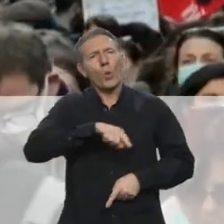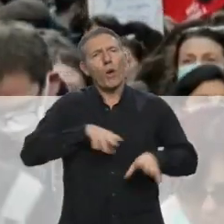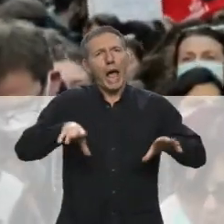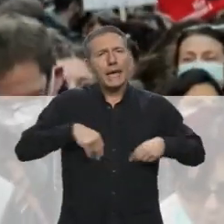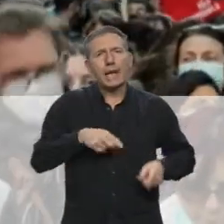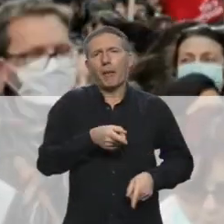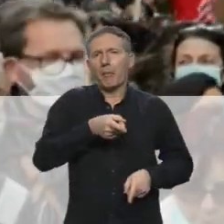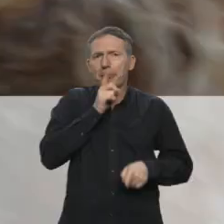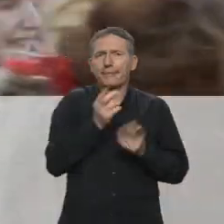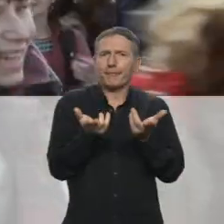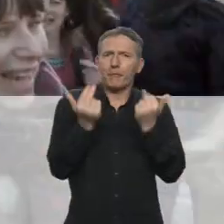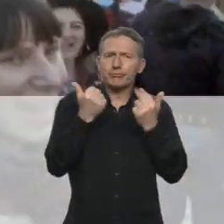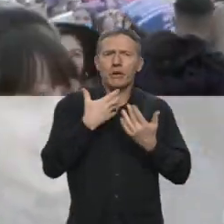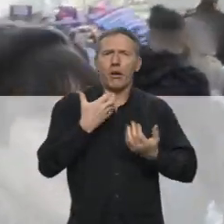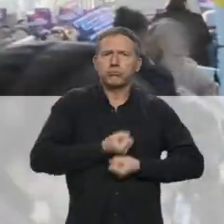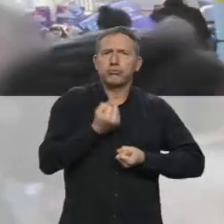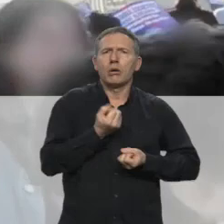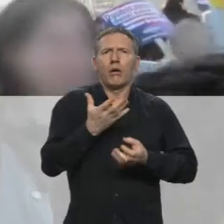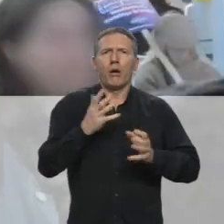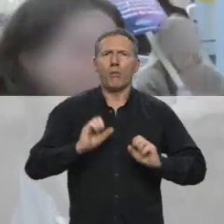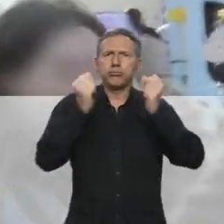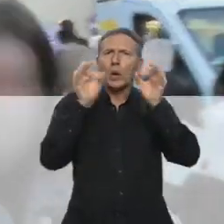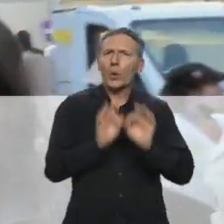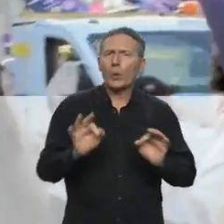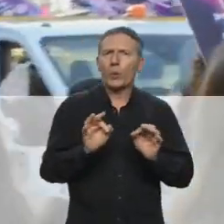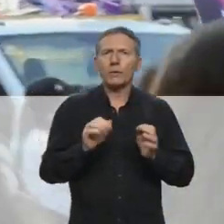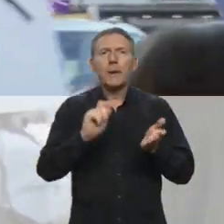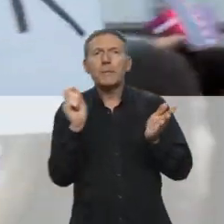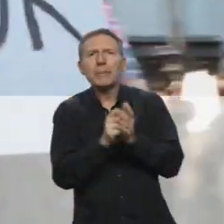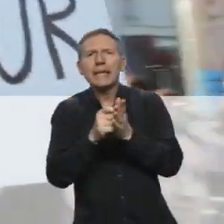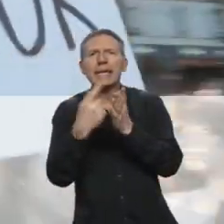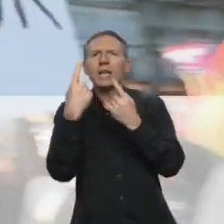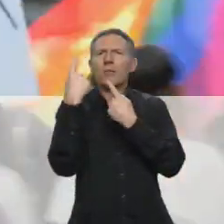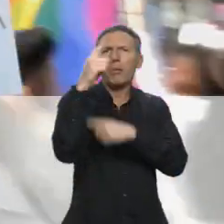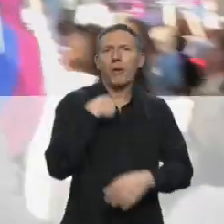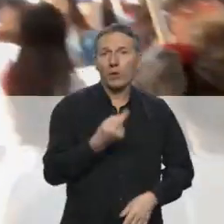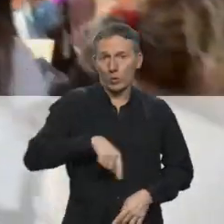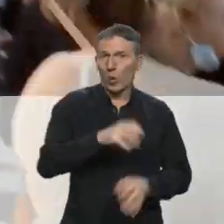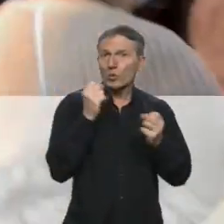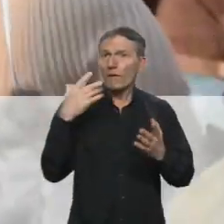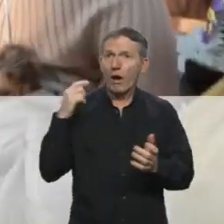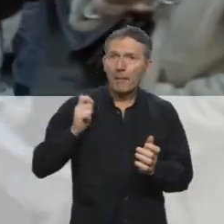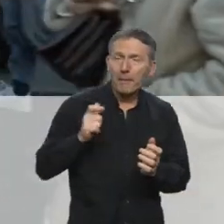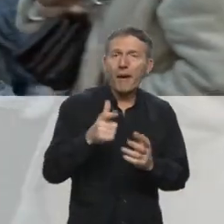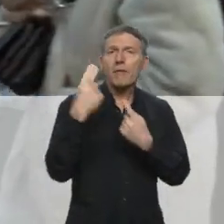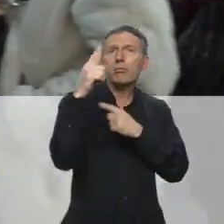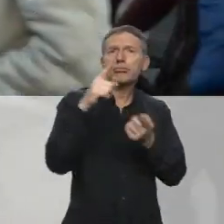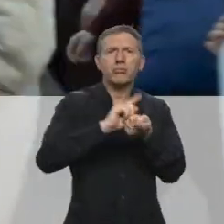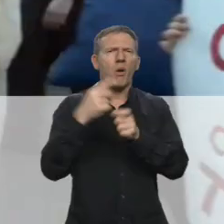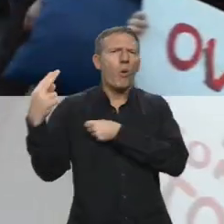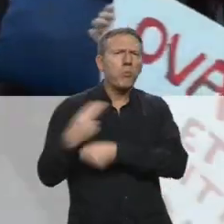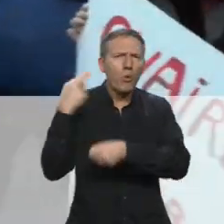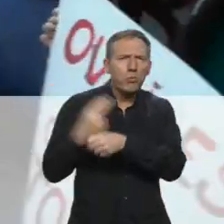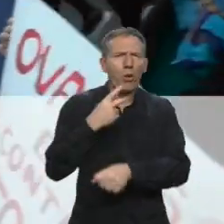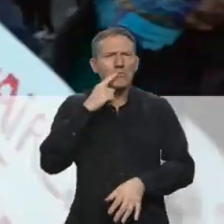voudrait qu'on accepte tout ça, sans broncher, sans se révolter. Et quand on proteste, comme on l'a souvent fait ces dernières années, on